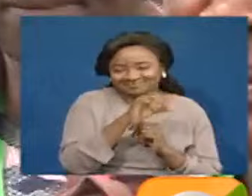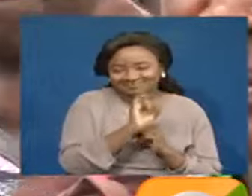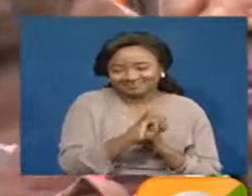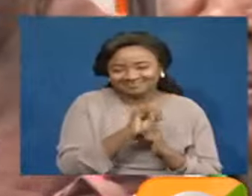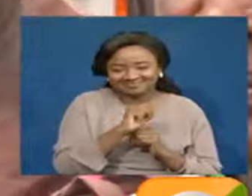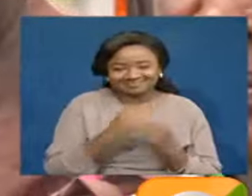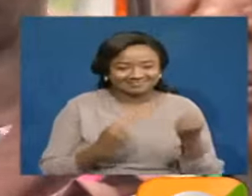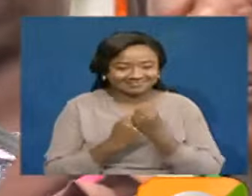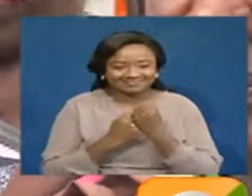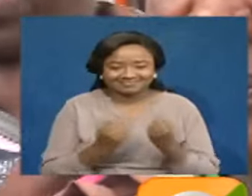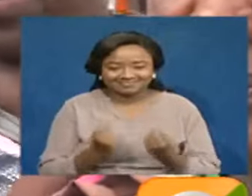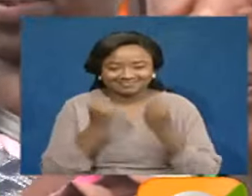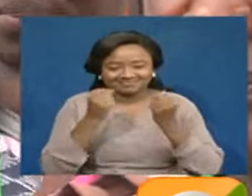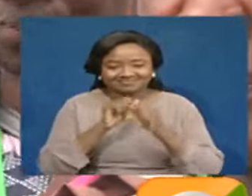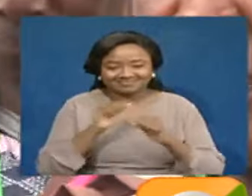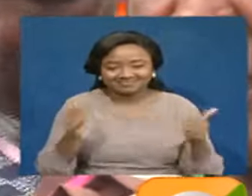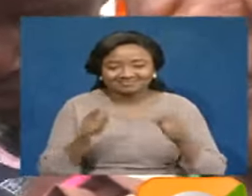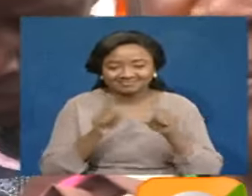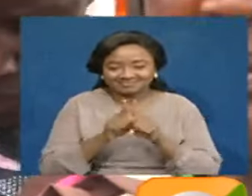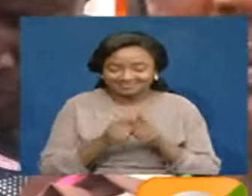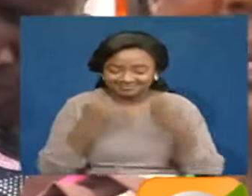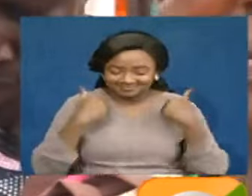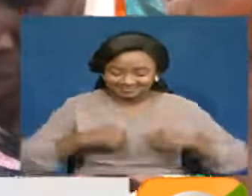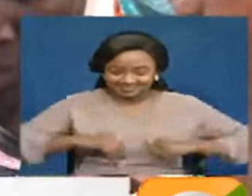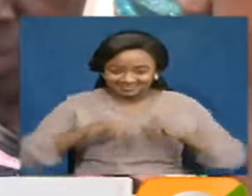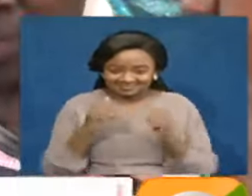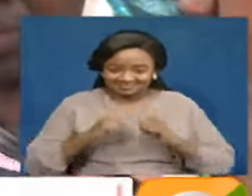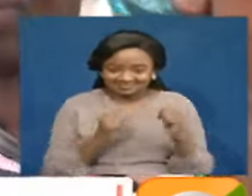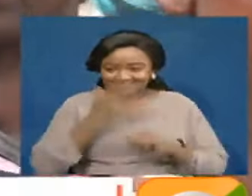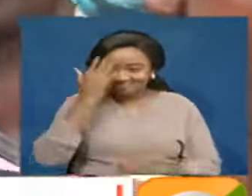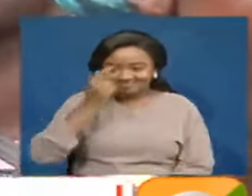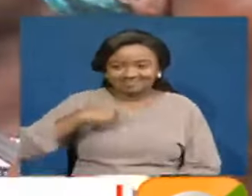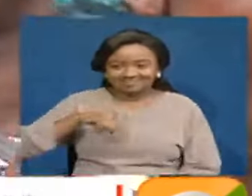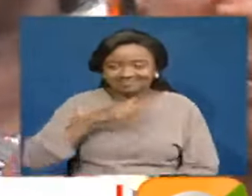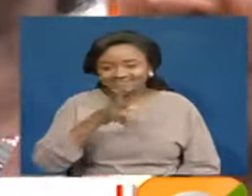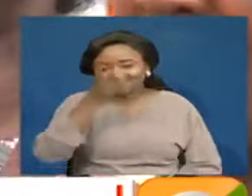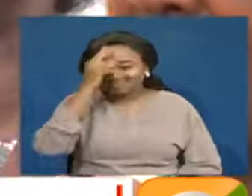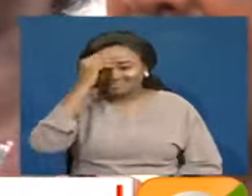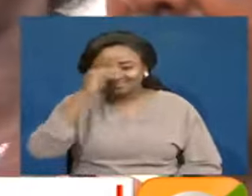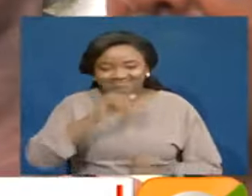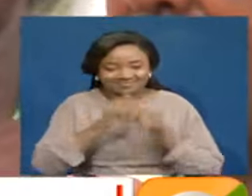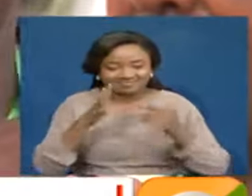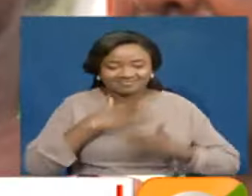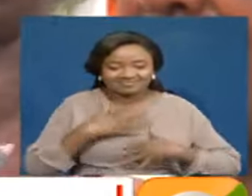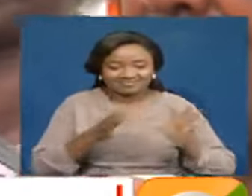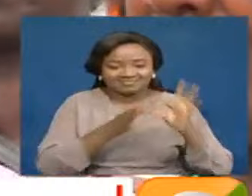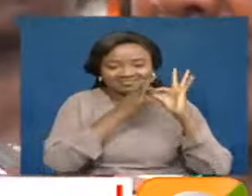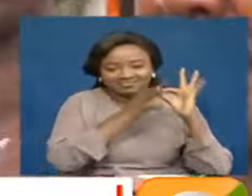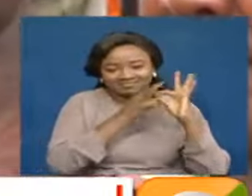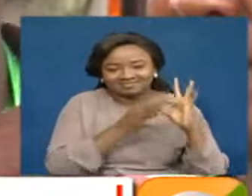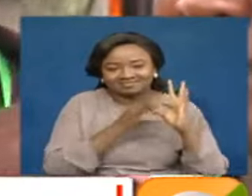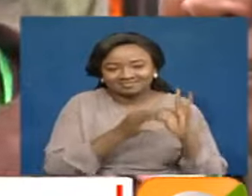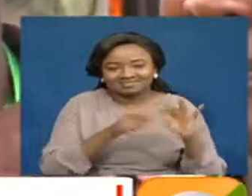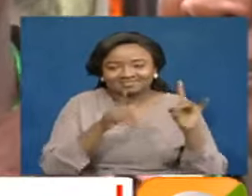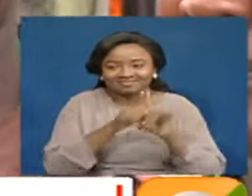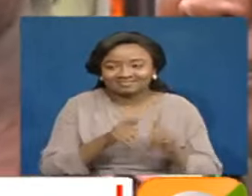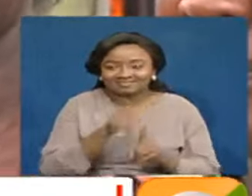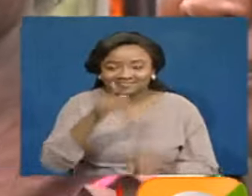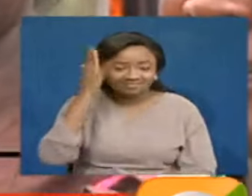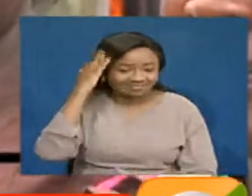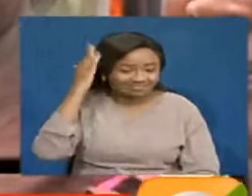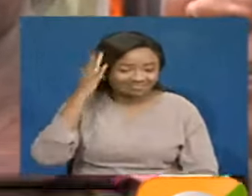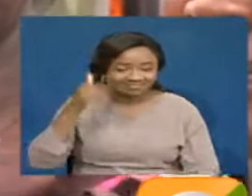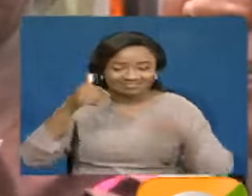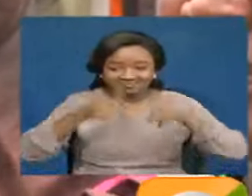sana kujifunza mambo ya lugha, mambo yetu ya kidamatuni ya zamani. Unajua siku hizi watoto